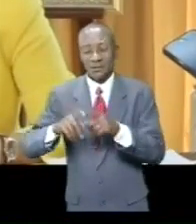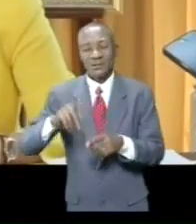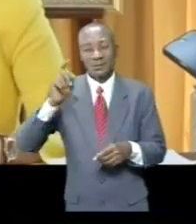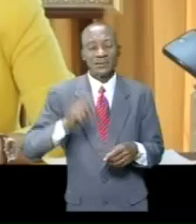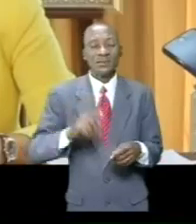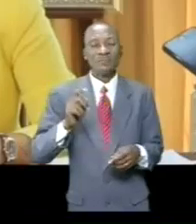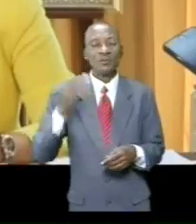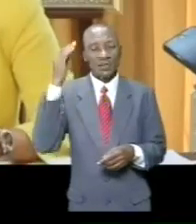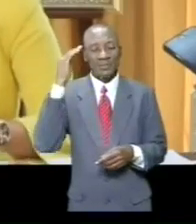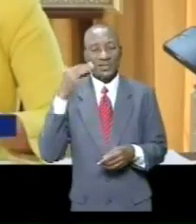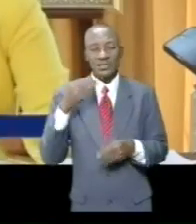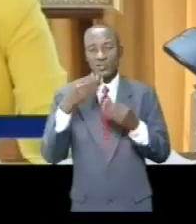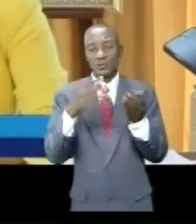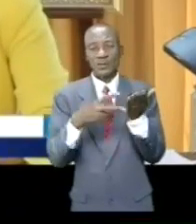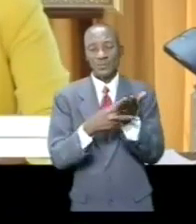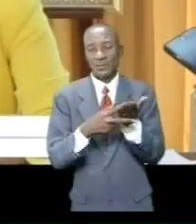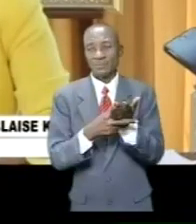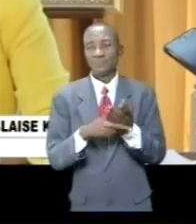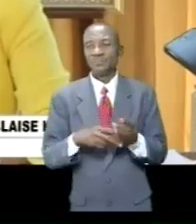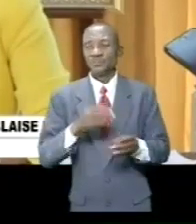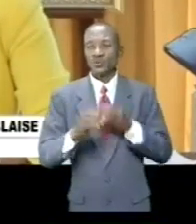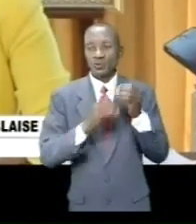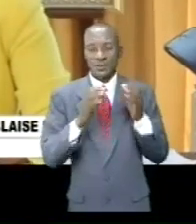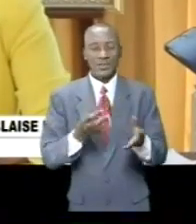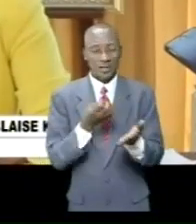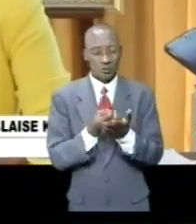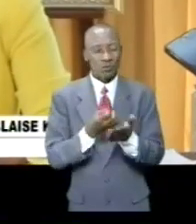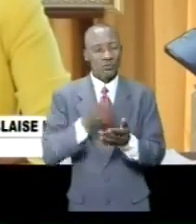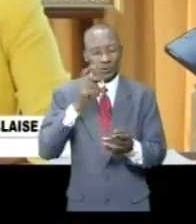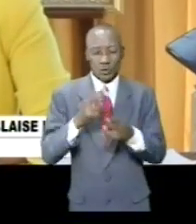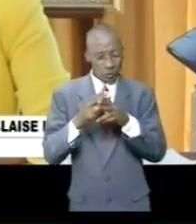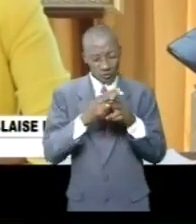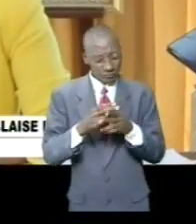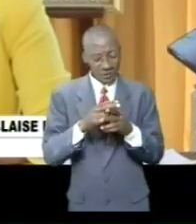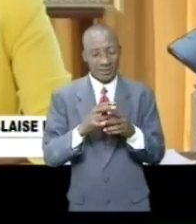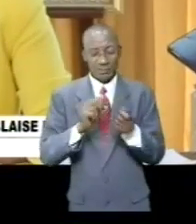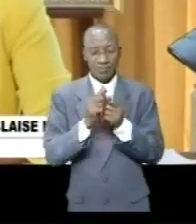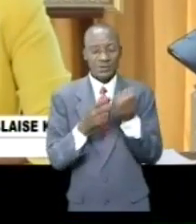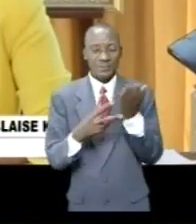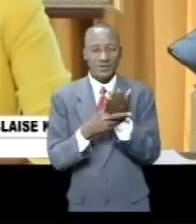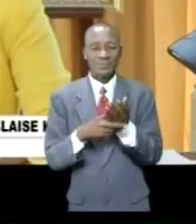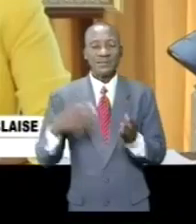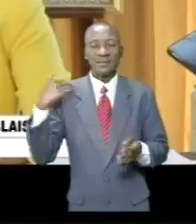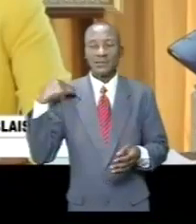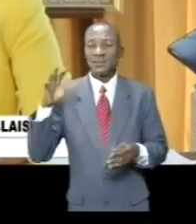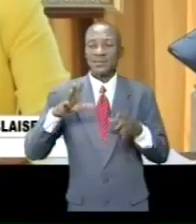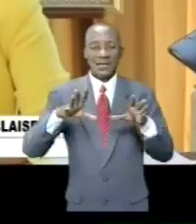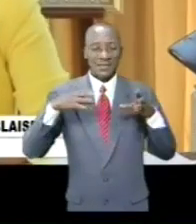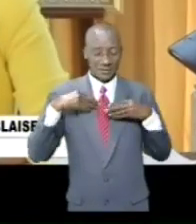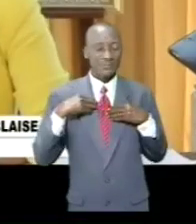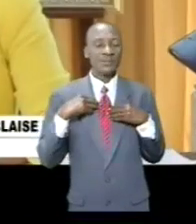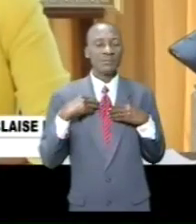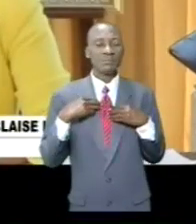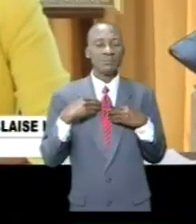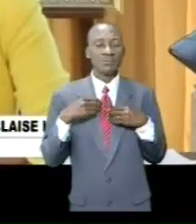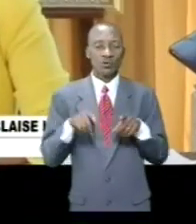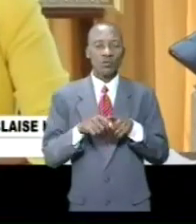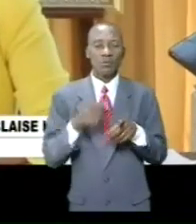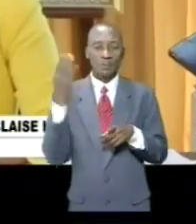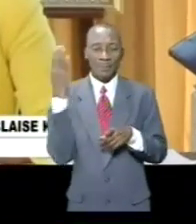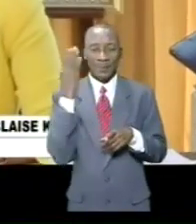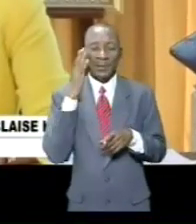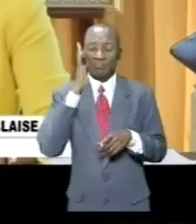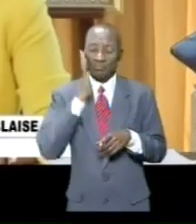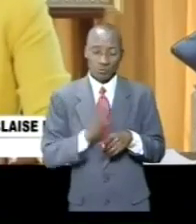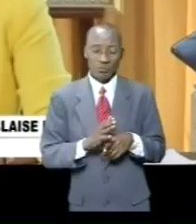les opérateurs économiques respectent la structure des prix. L'État a pris acte en bon père de famille, des revendications des